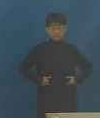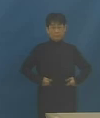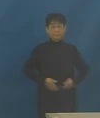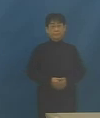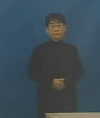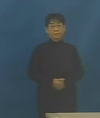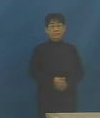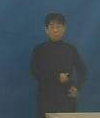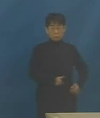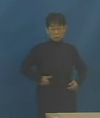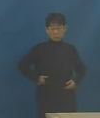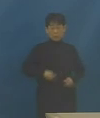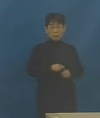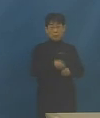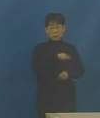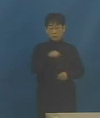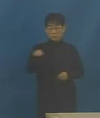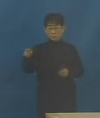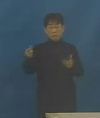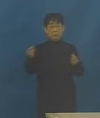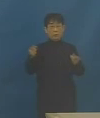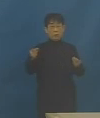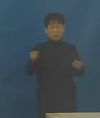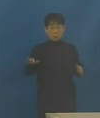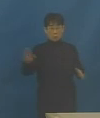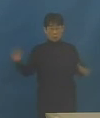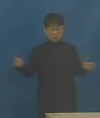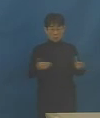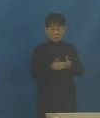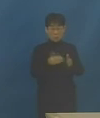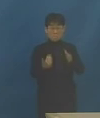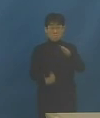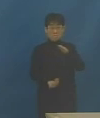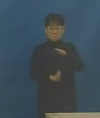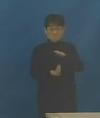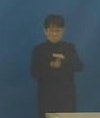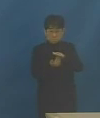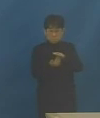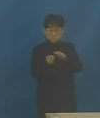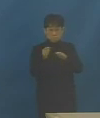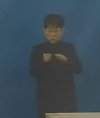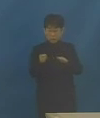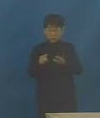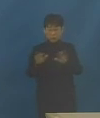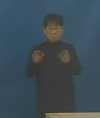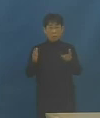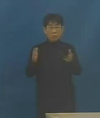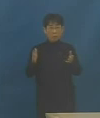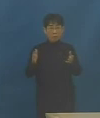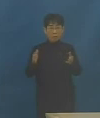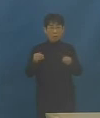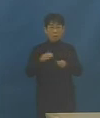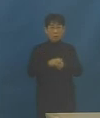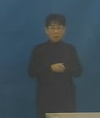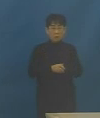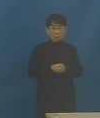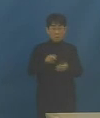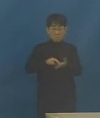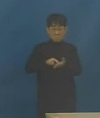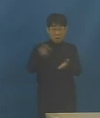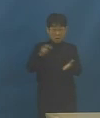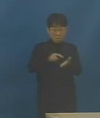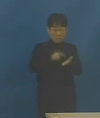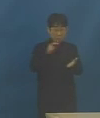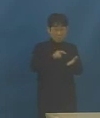それぞれに過去あまり勢いの見せなかったこういう影響がなかったびっくりする中で